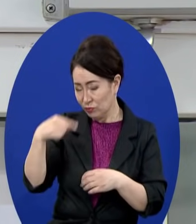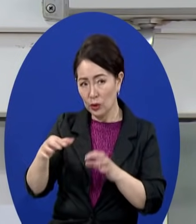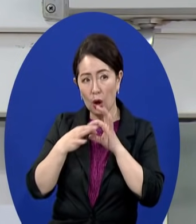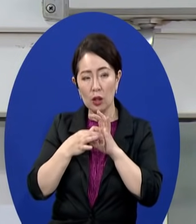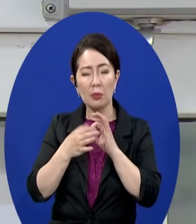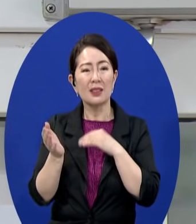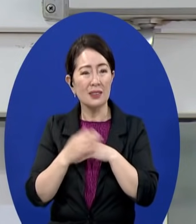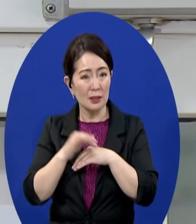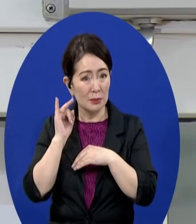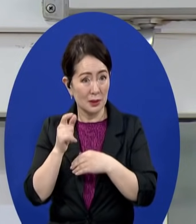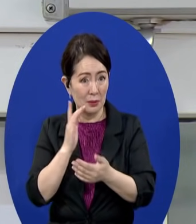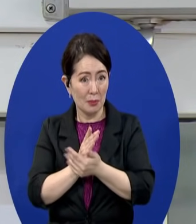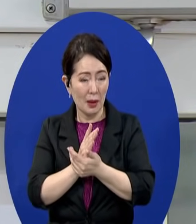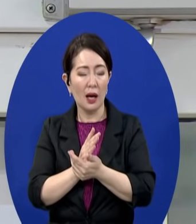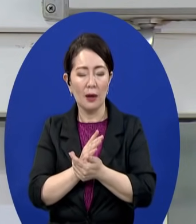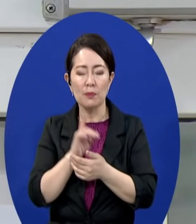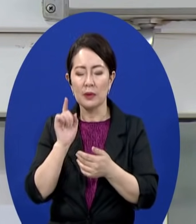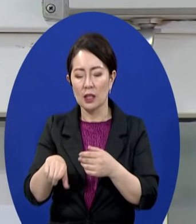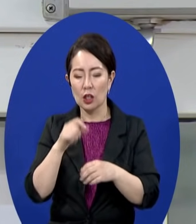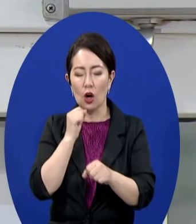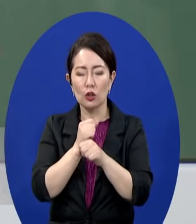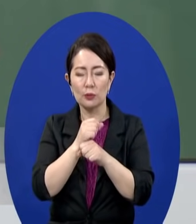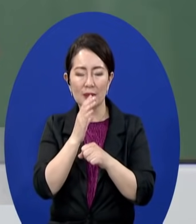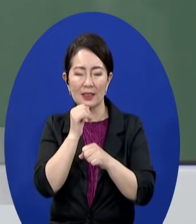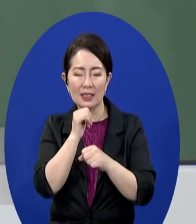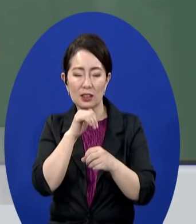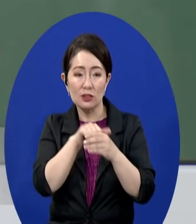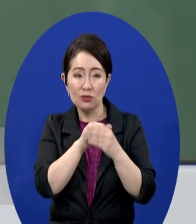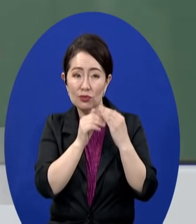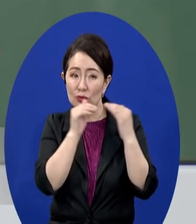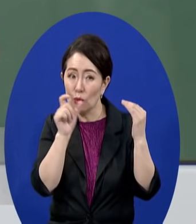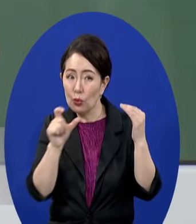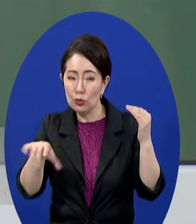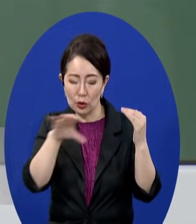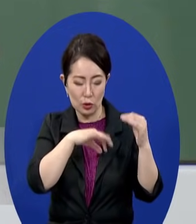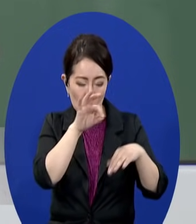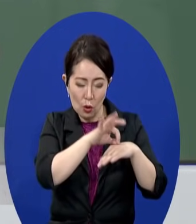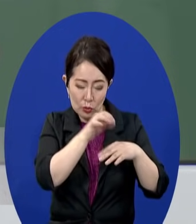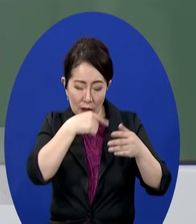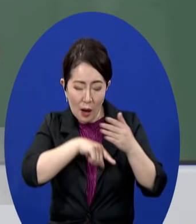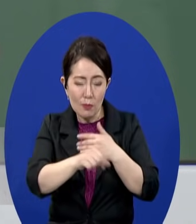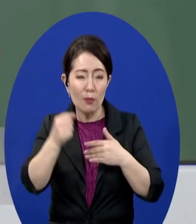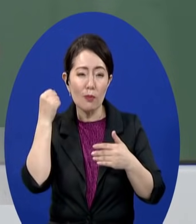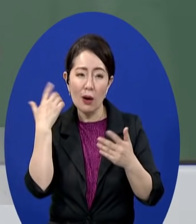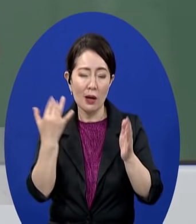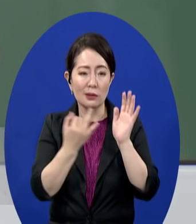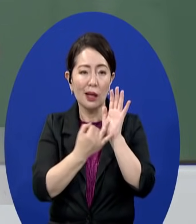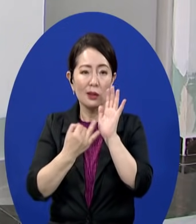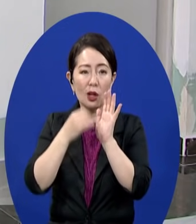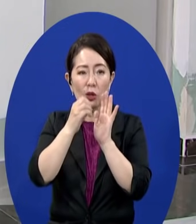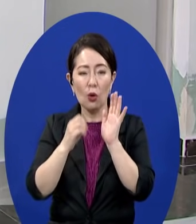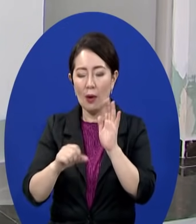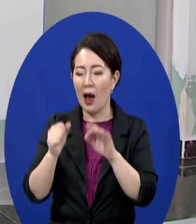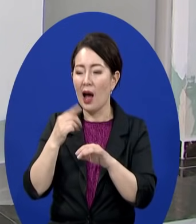тохиолдол өндөр үзүүлэлттэй байна. Хөдөлмөрийн насны нийт хүн амын өвчлөл нас баралтын шалтгааны 77% нь халдварт